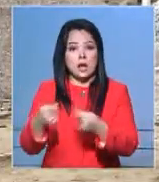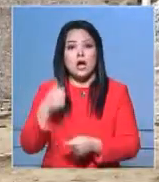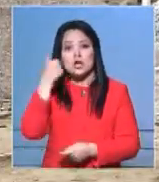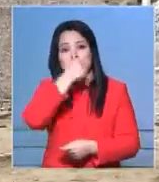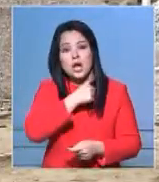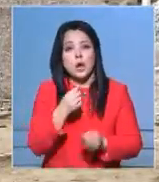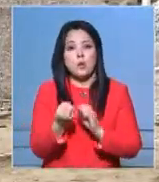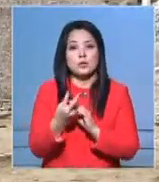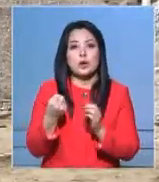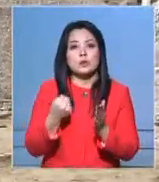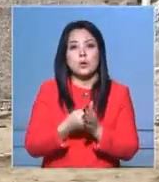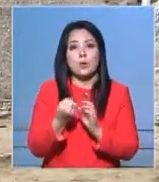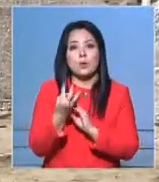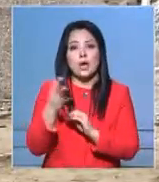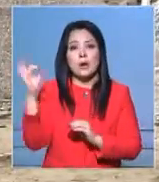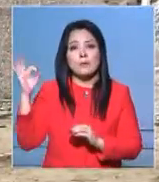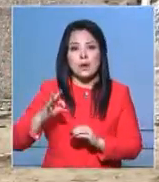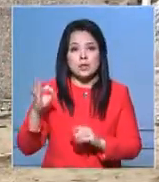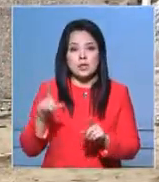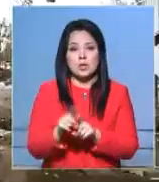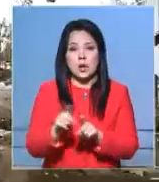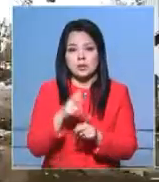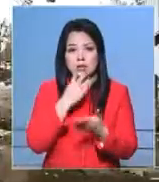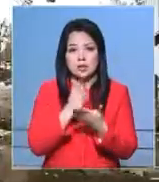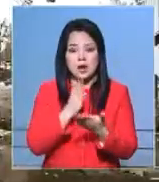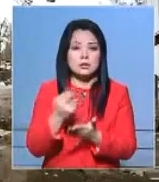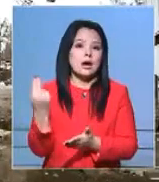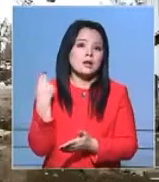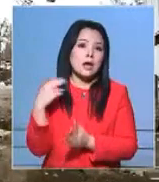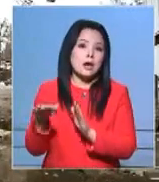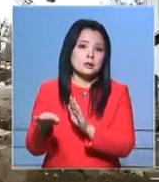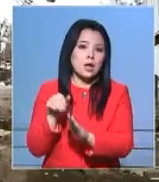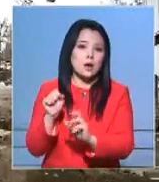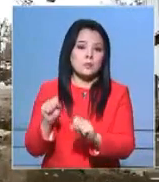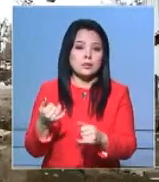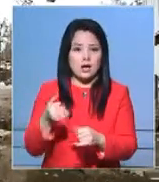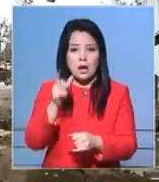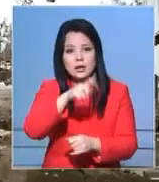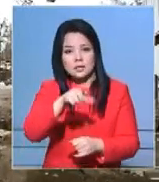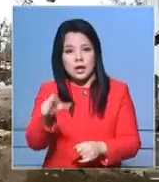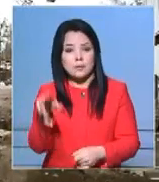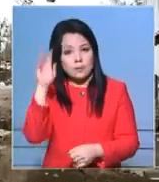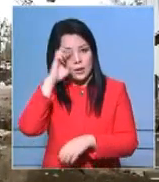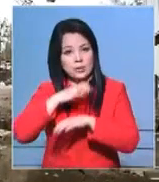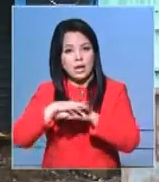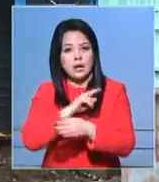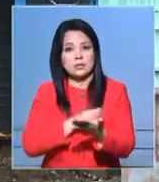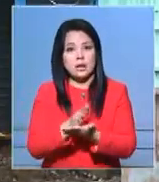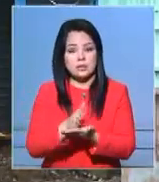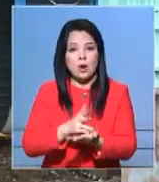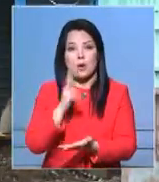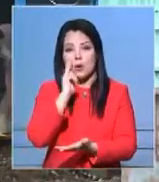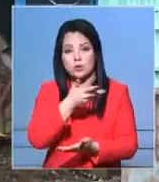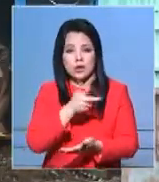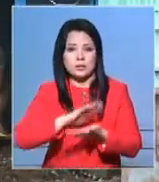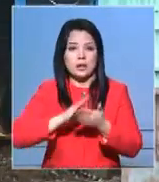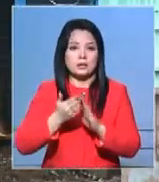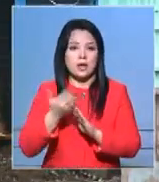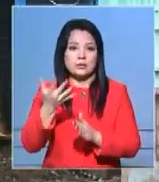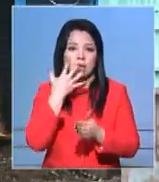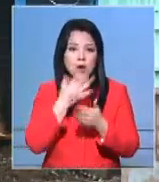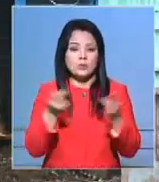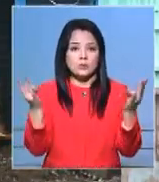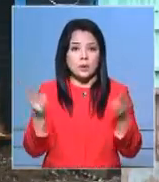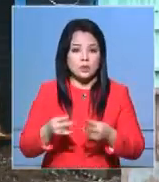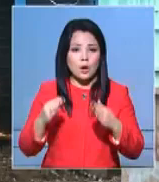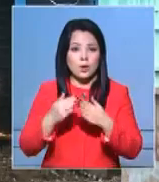мөлшерлеме 12-ден 14%-ға дейін құбылады. Қарыз алушы азаматтың мемлекеттік қызметтегі еңбек өтілі 3 жылдан кем болмауы керек. Сондай